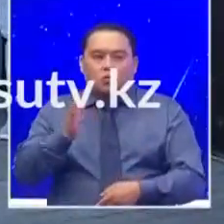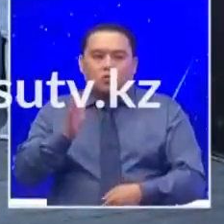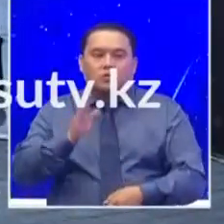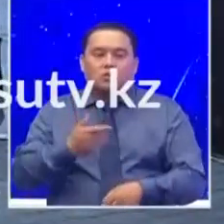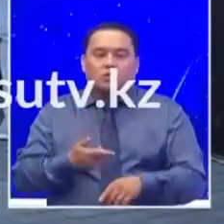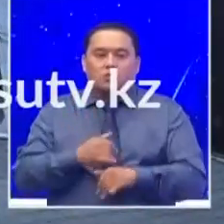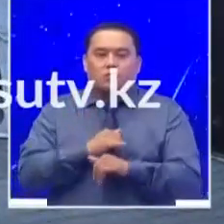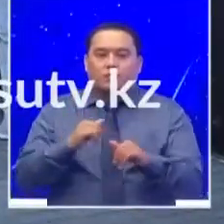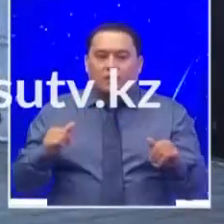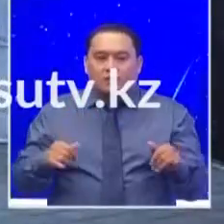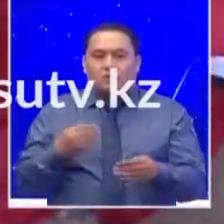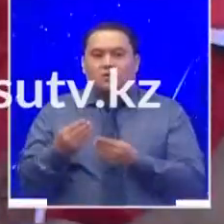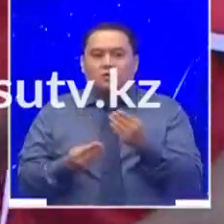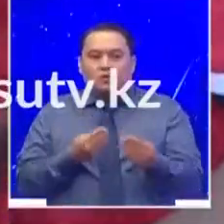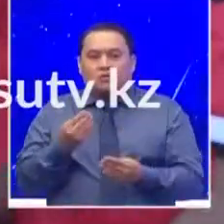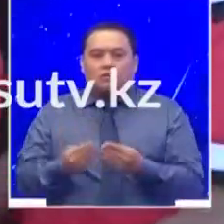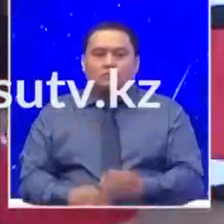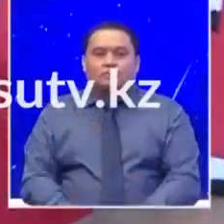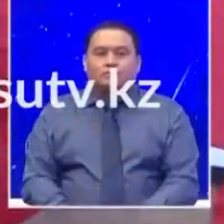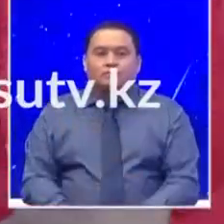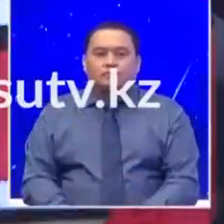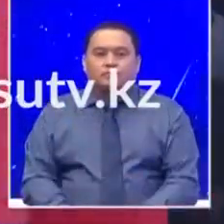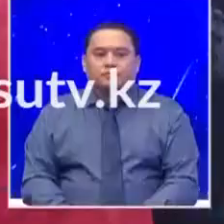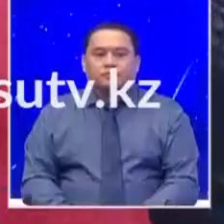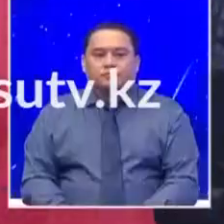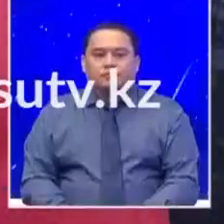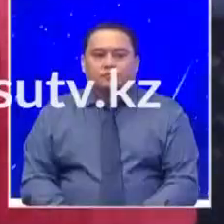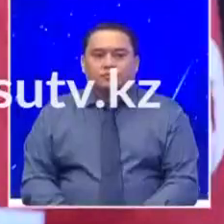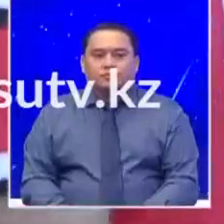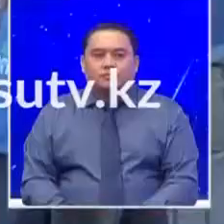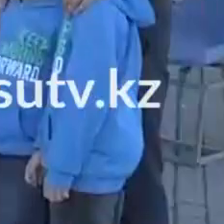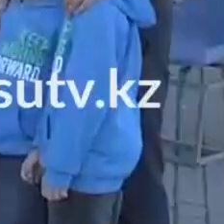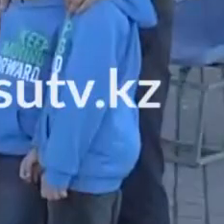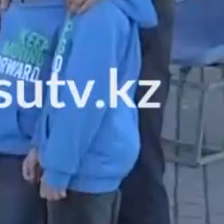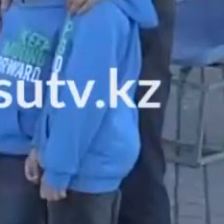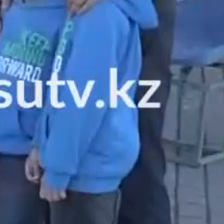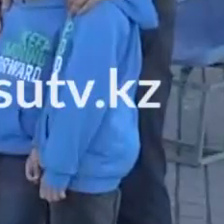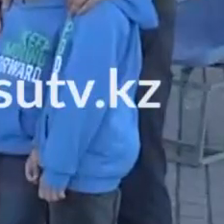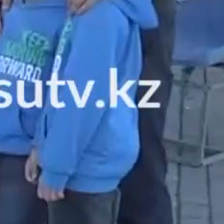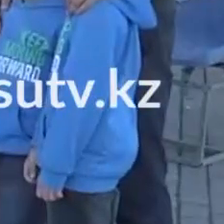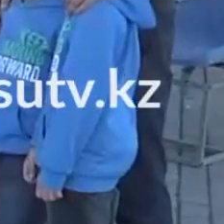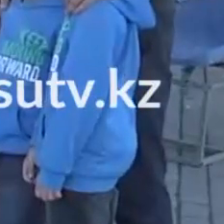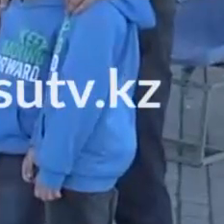дальнейшем расширить их географию. Лилия Штогрина, Габит Кабдрахман, телеканал ЖТСУ.